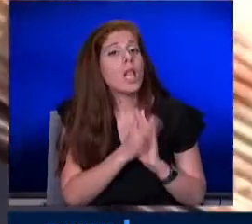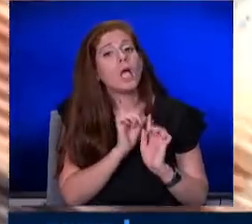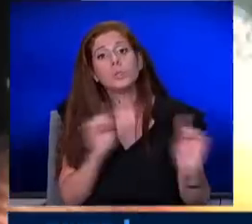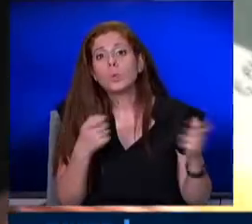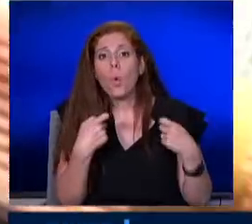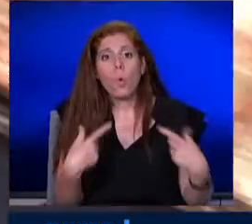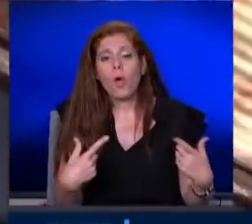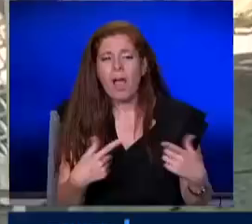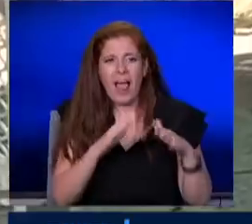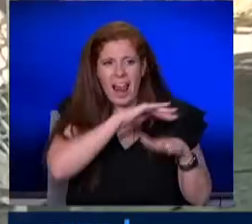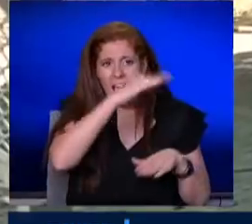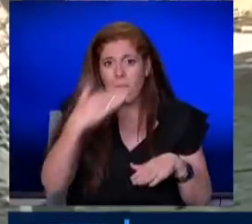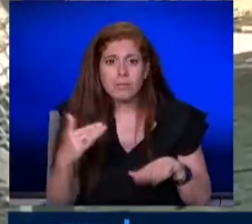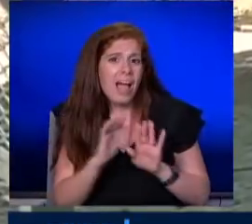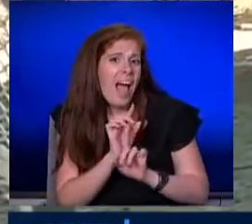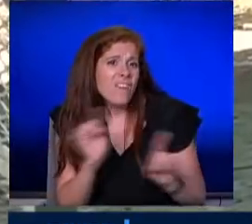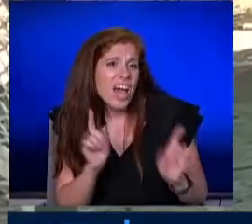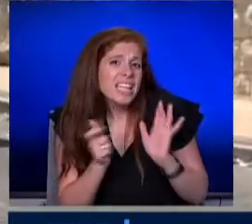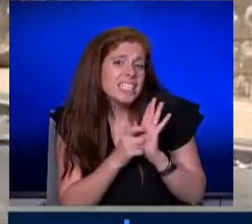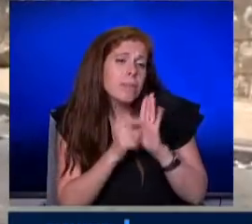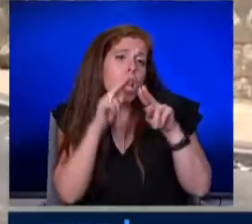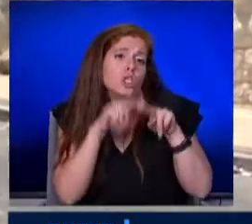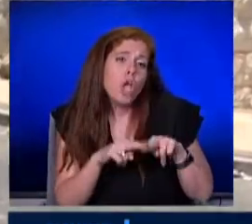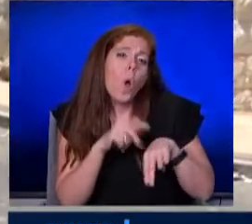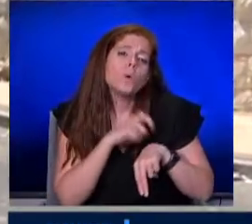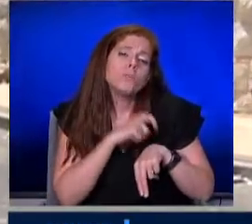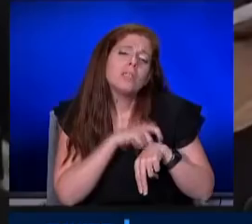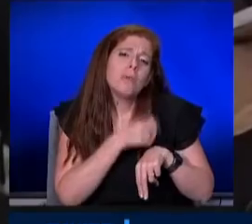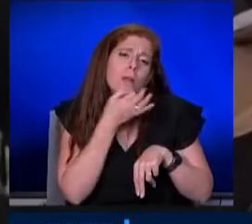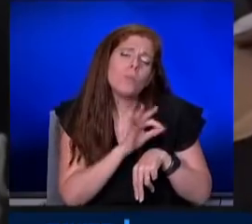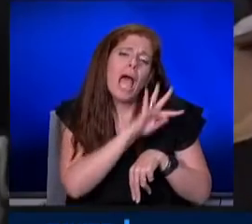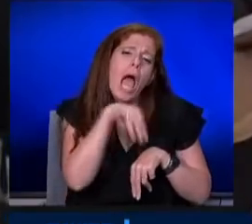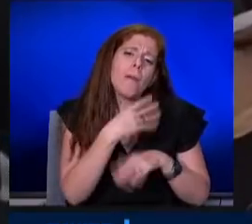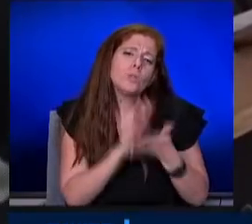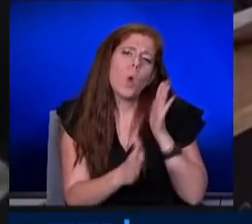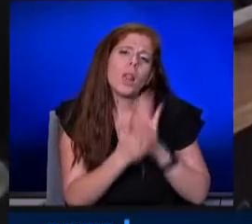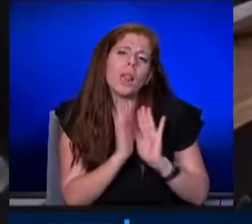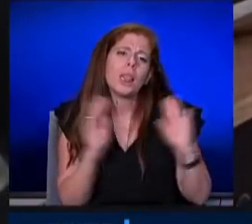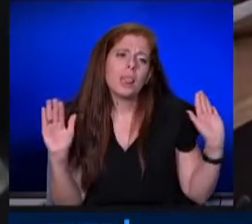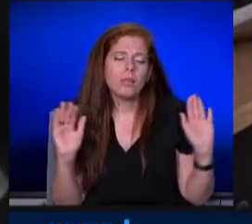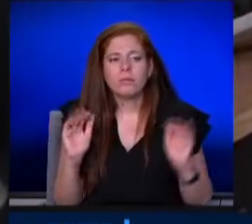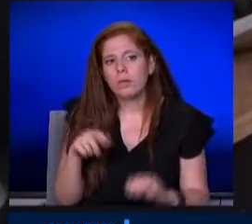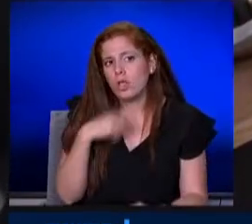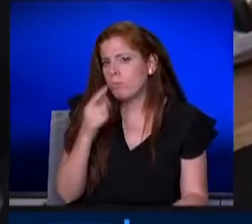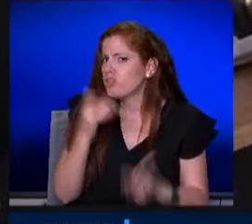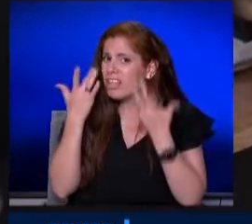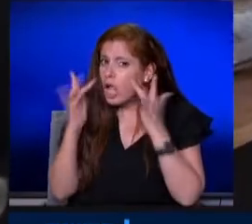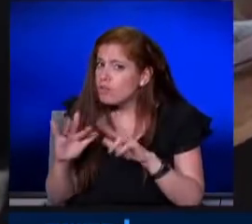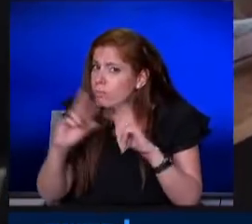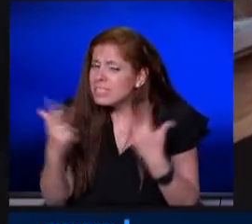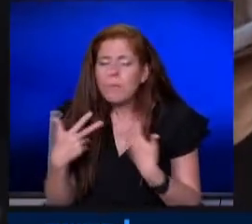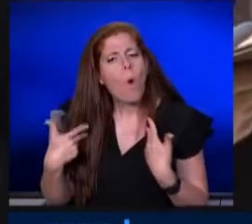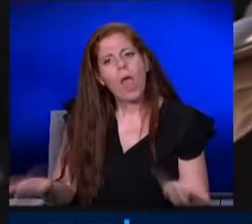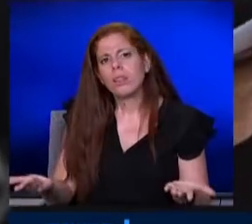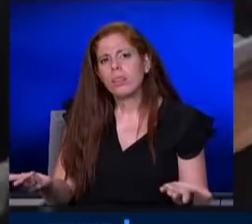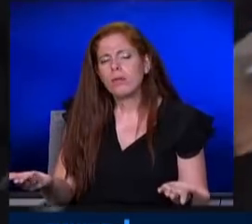כך למעשה, לאיש אין סיבה להישאר מעבר לזמן המוקצב, 4 שעות. אני אומר שאין פה התחשבות בציבור.